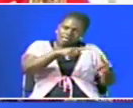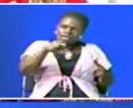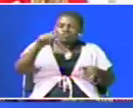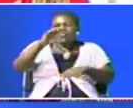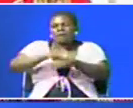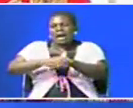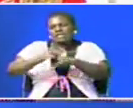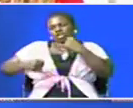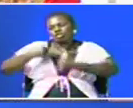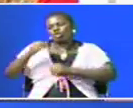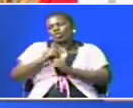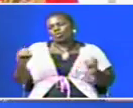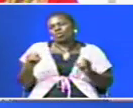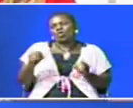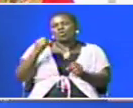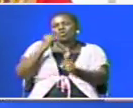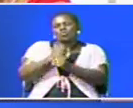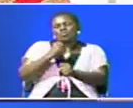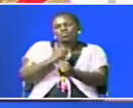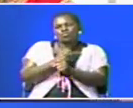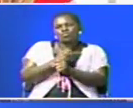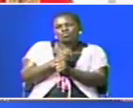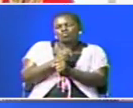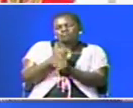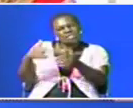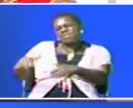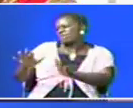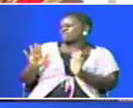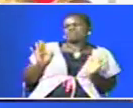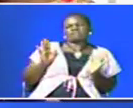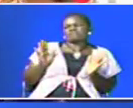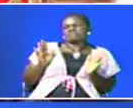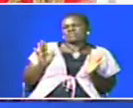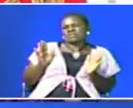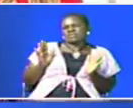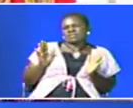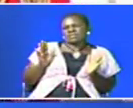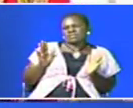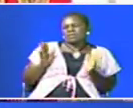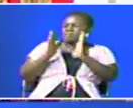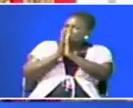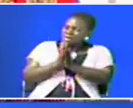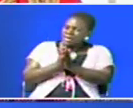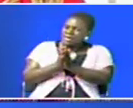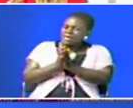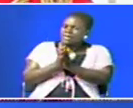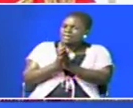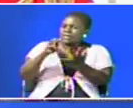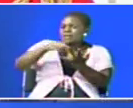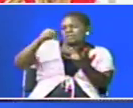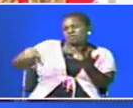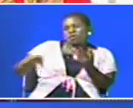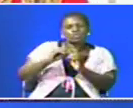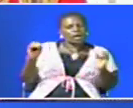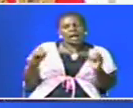na raha. Fanya tu ile hiari, manake amekuchokesha. Na hatuombi ndoa kuvunjika yenyewe, hatuombi, lakini